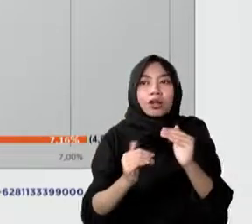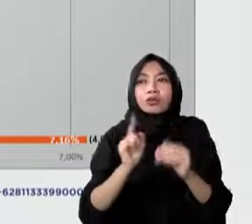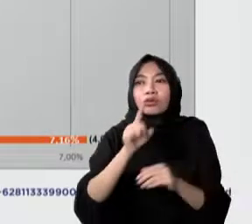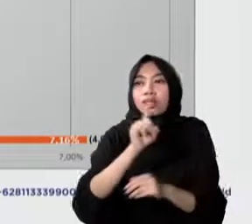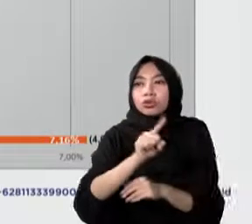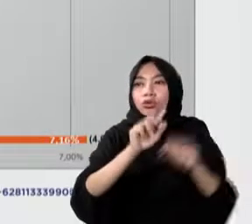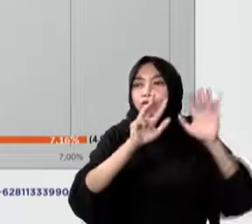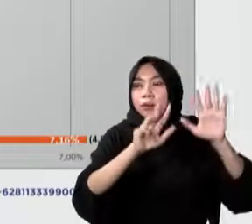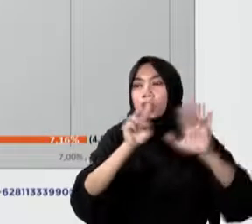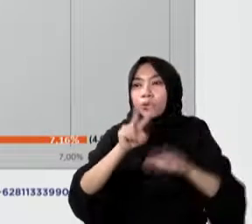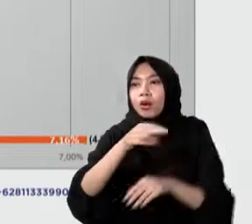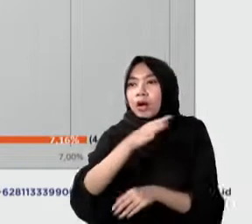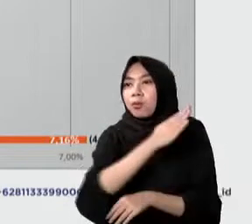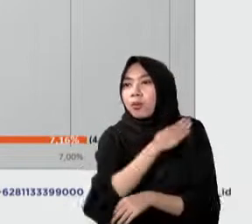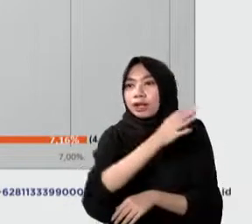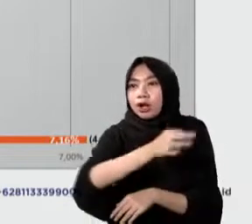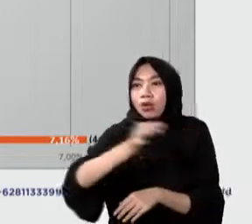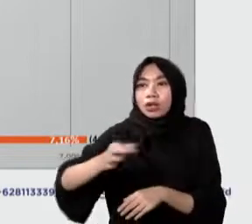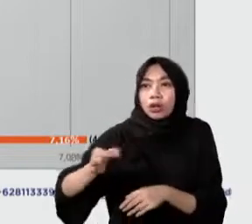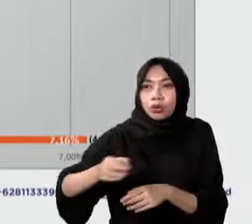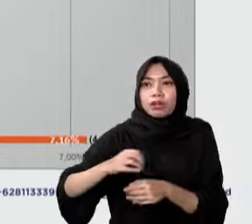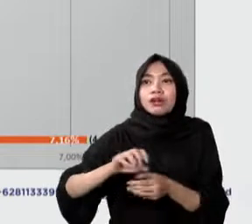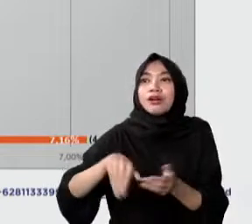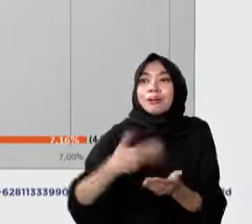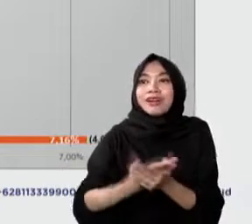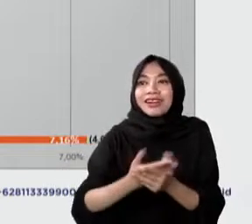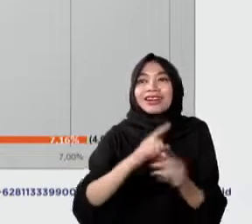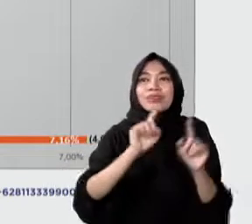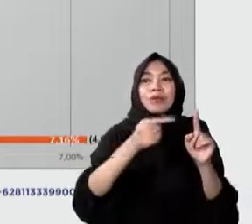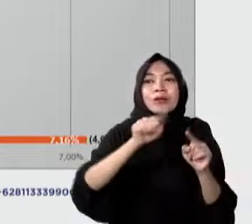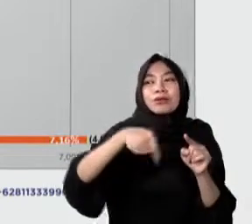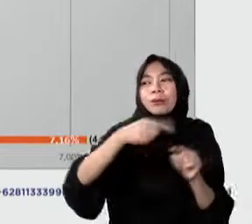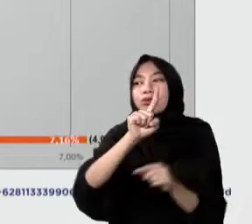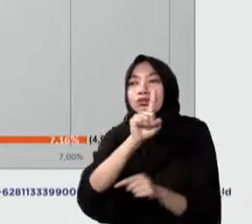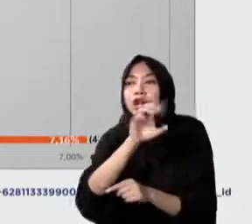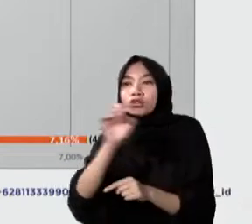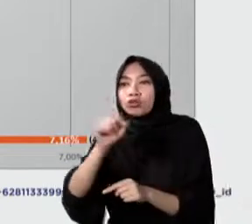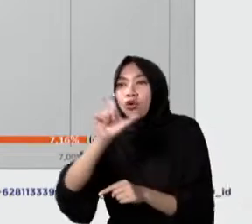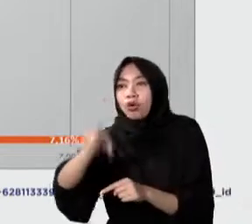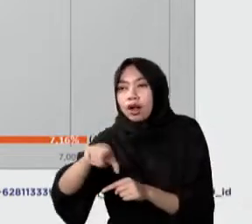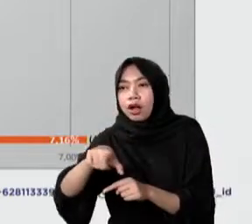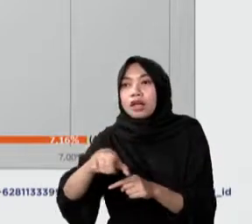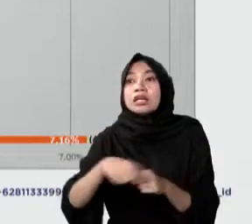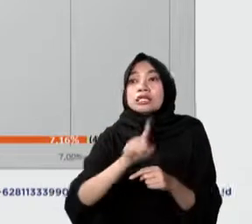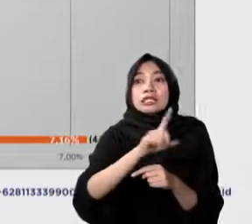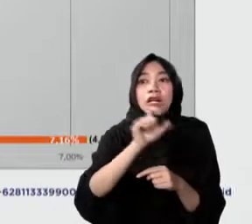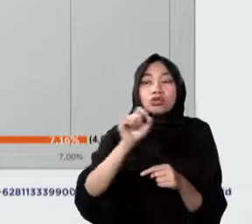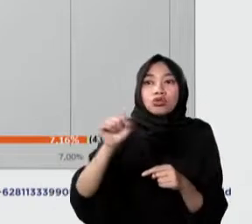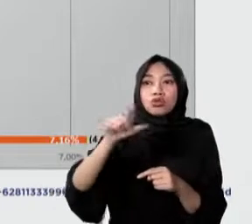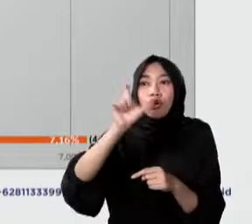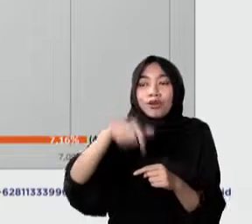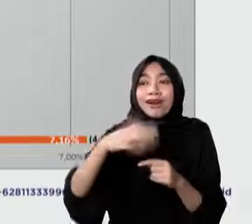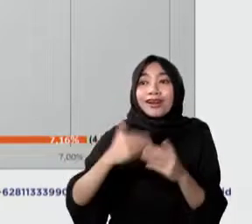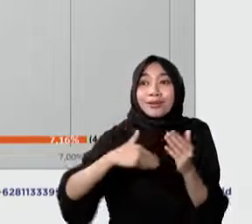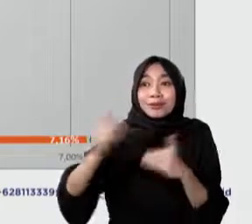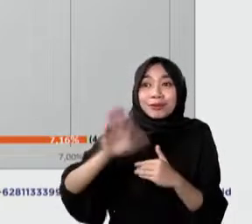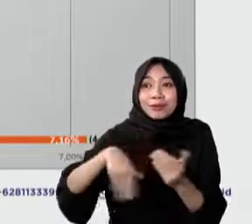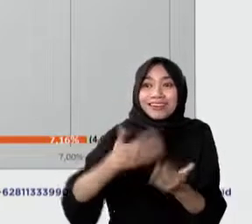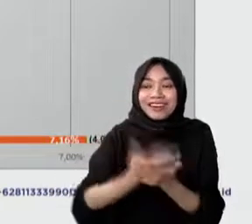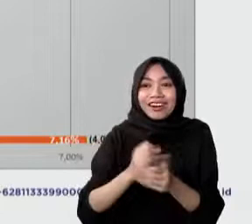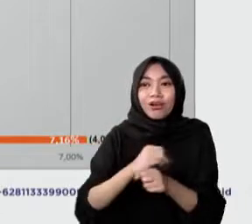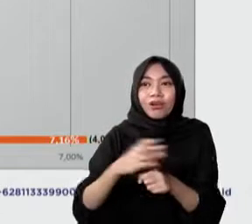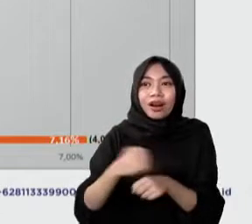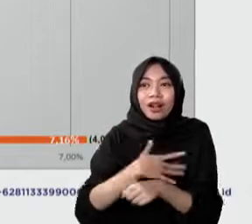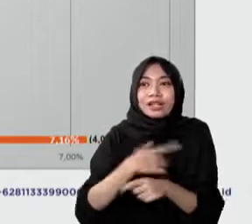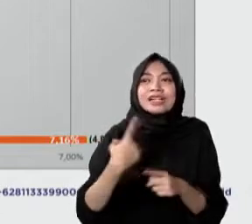dengan angka kematian di antara 11 sampai dengan 100 orang. Dan sebenarnya yang di atas 100 itu ada 28 kabupaten kota, tapi ini